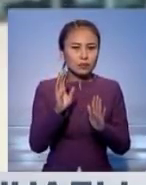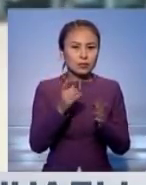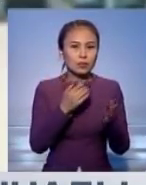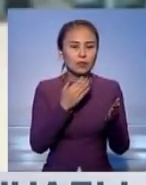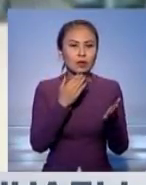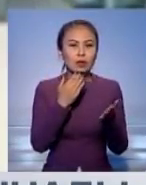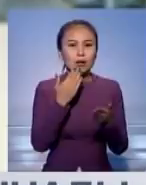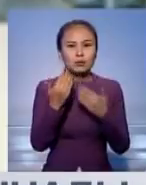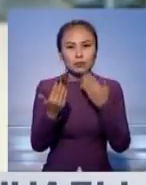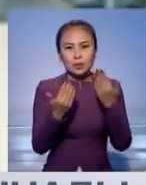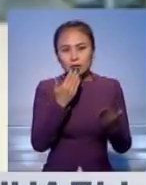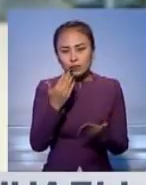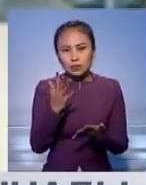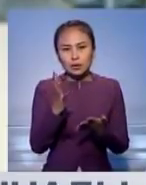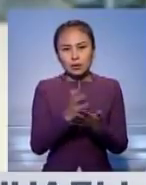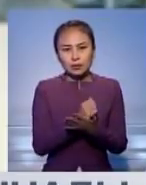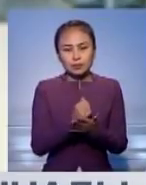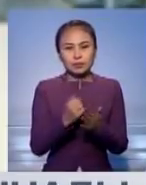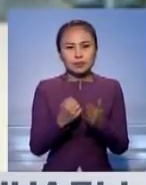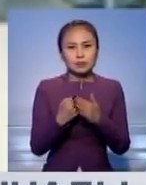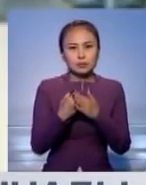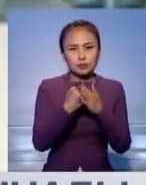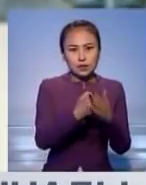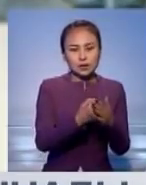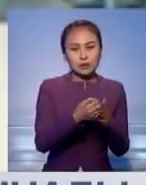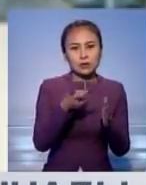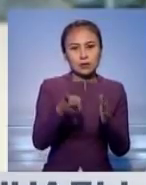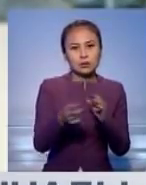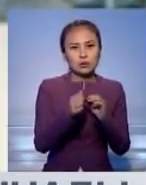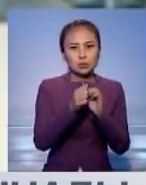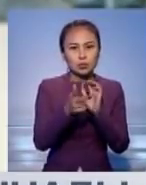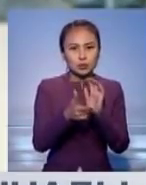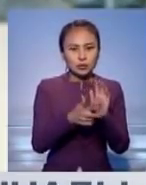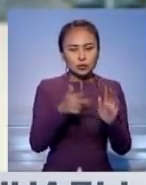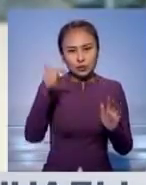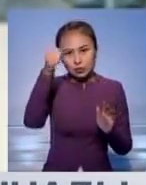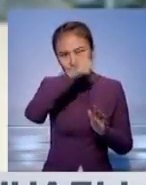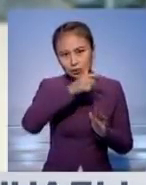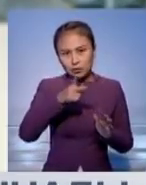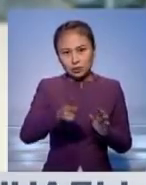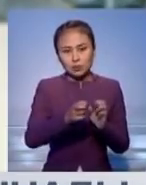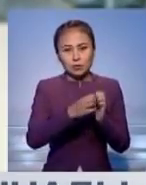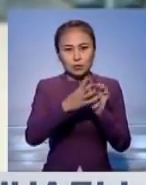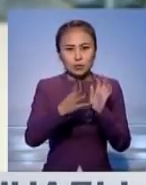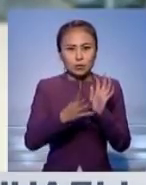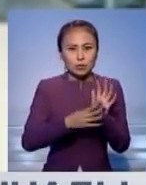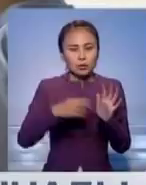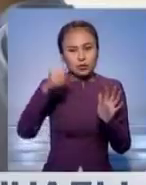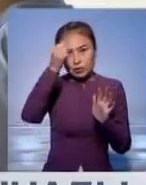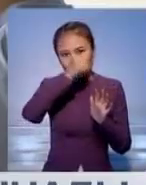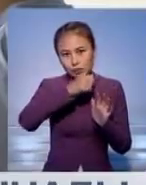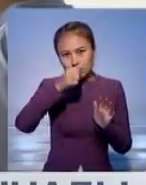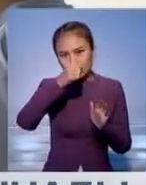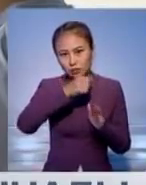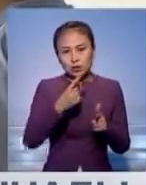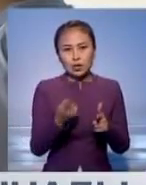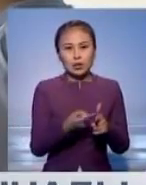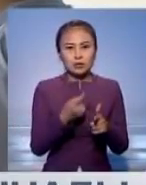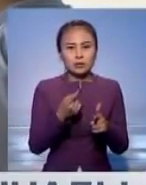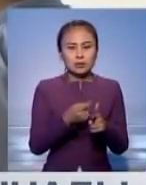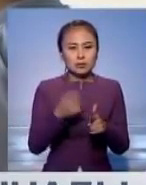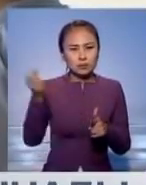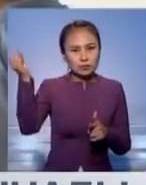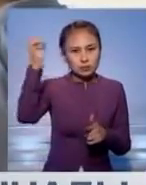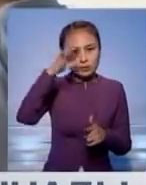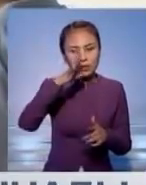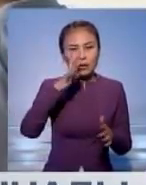тапты. Осы жоба 2018 жылы басталып, 2019 жылы аяқталу жоспарлануда. Күн электр